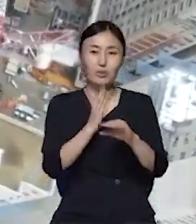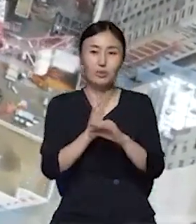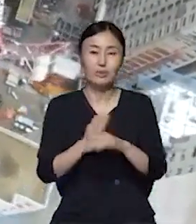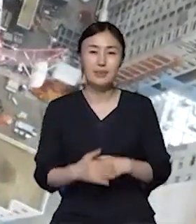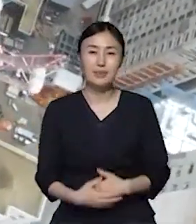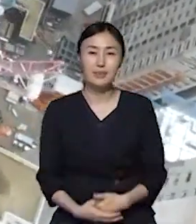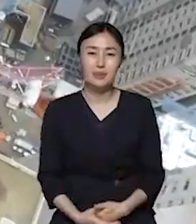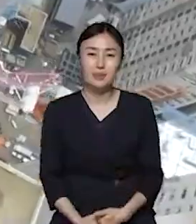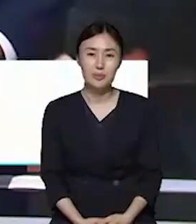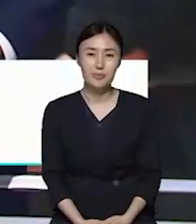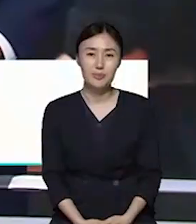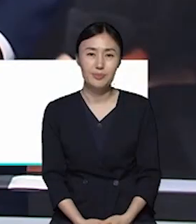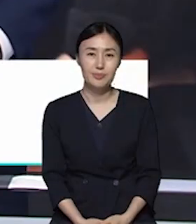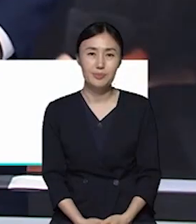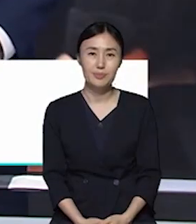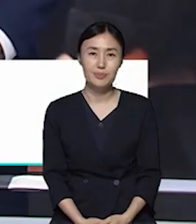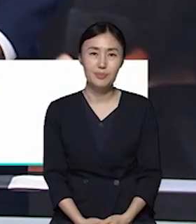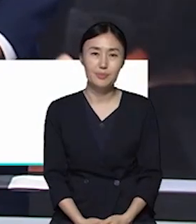조윤정입니다.